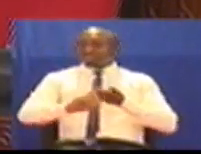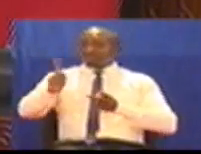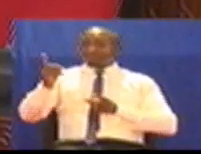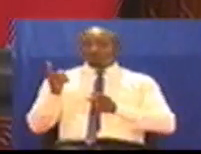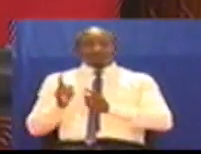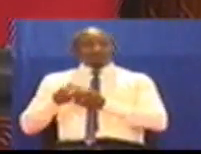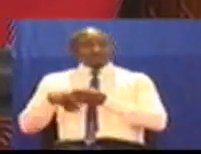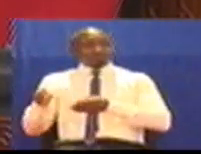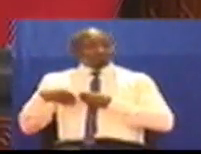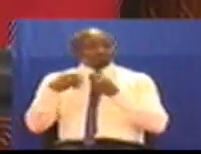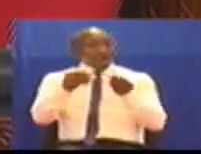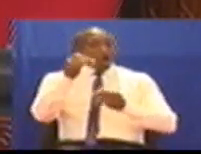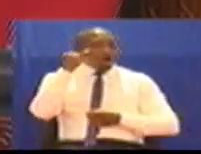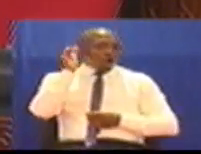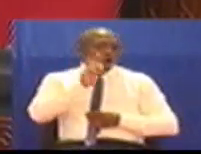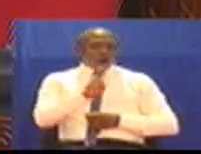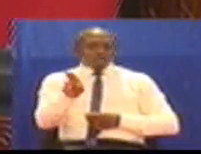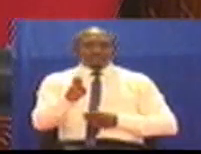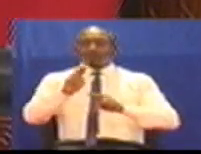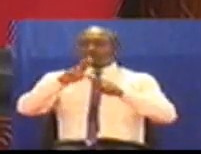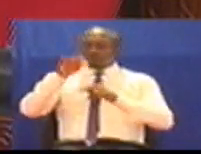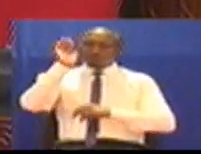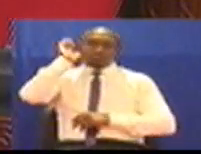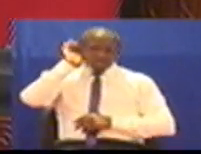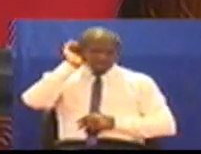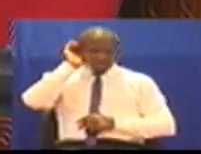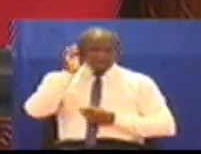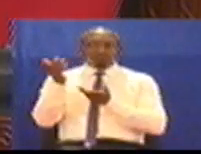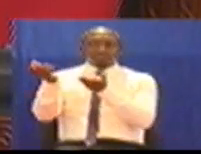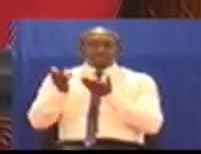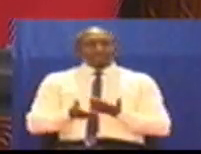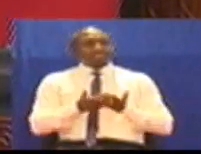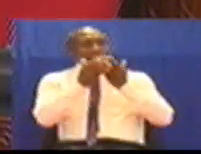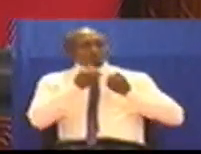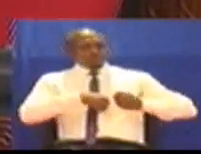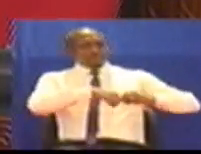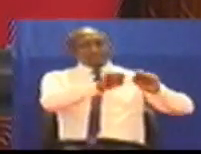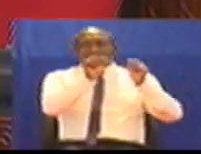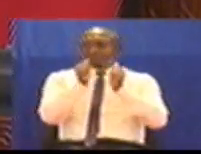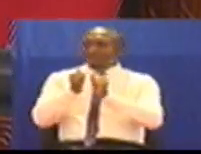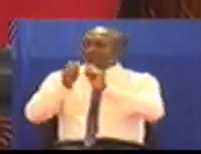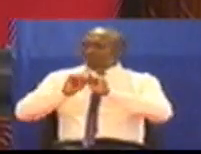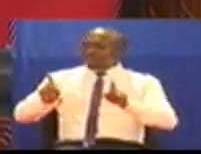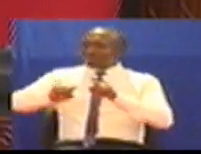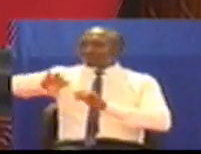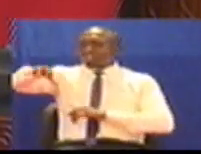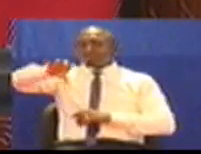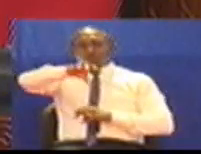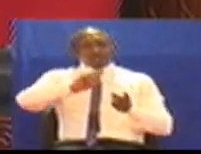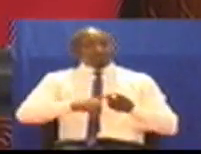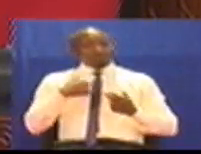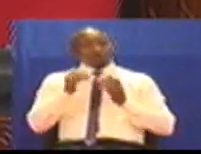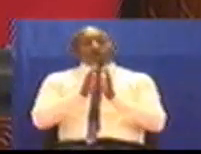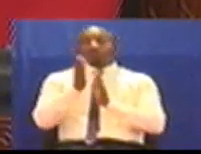ukaenda kumpelekea hoja yako anakusikiliza na amekuwa akitusaidia katika kutekeleza mambo mbalimbali katika majimbo yetu. Na kuombea kaka yangu